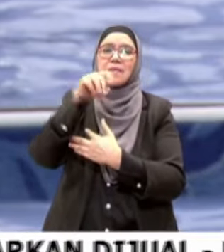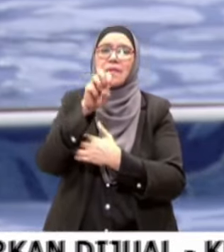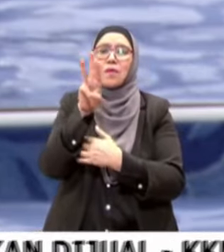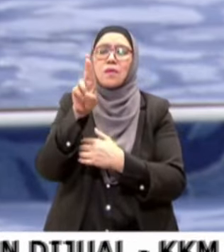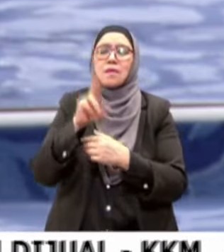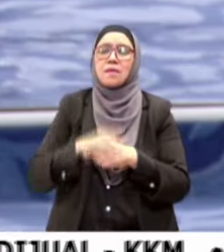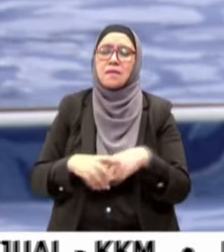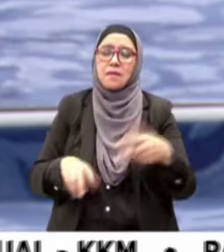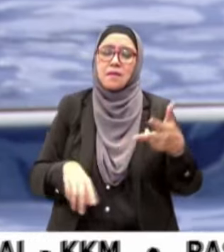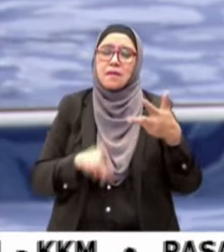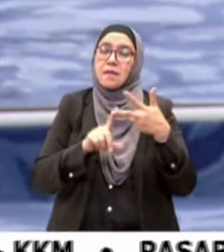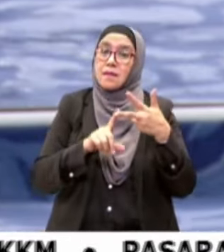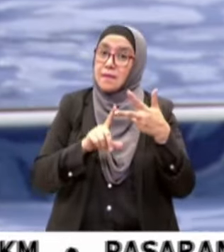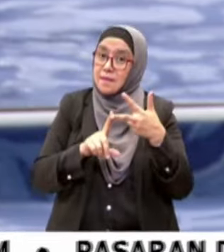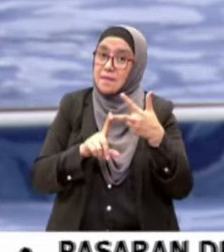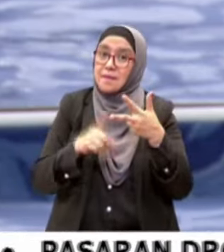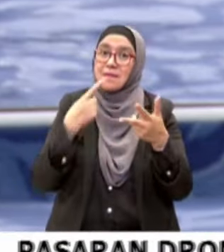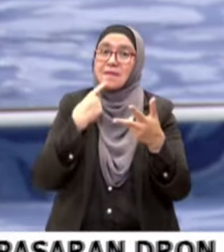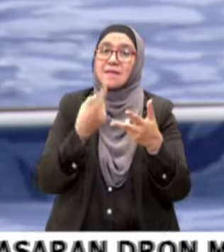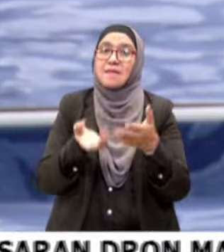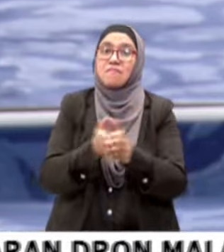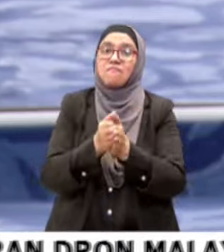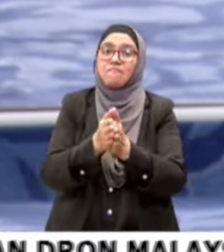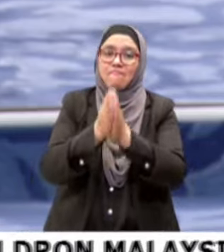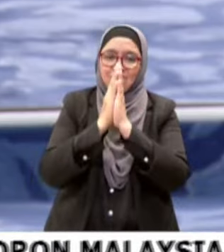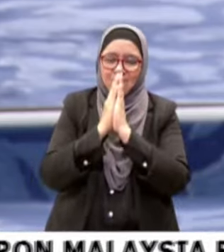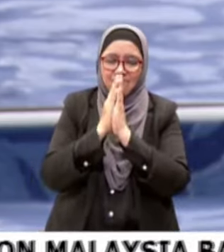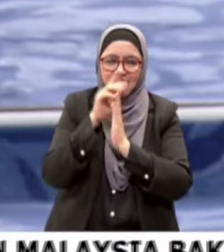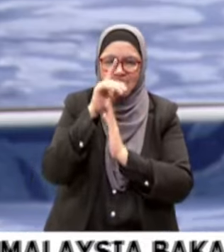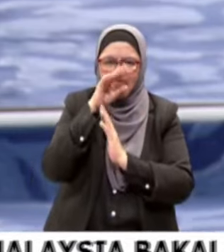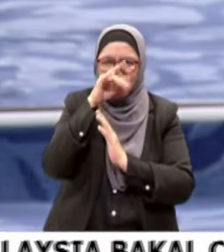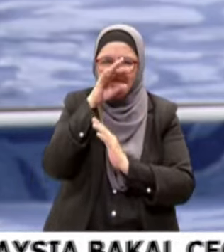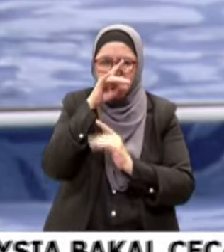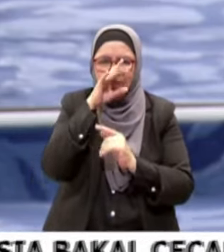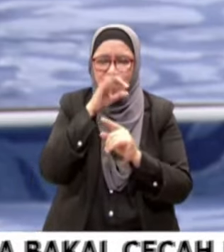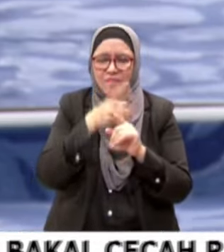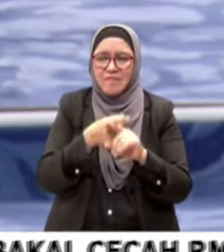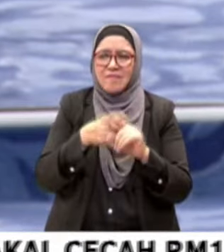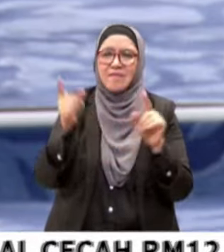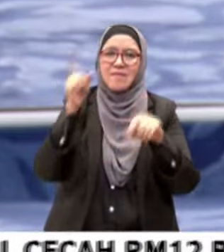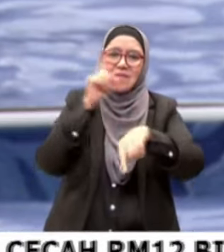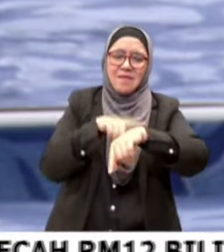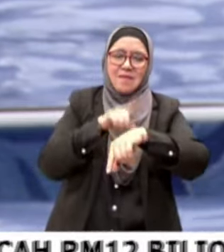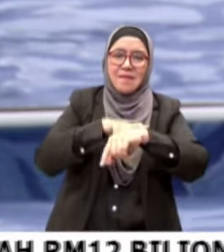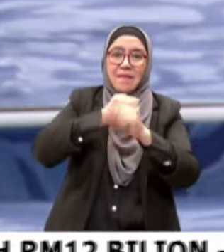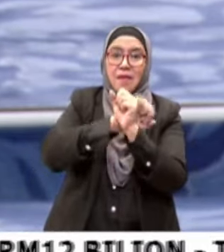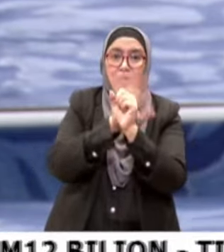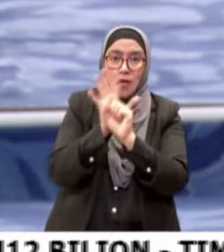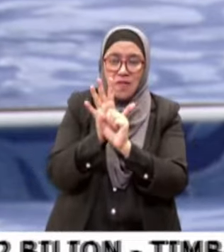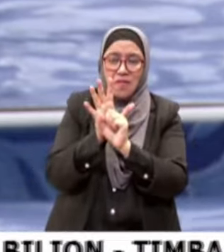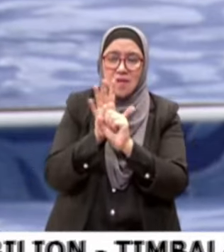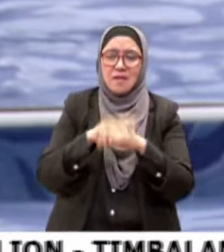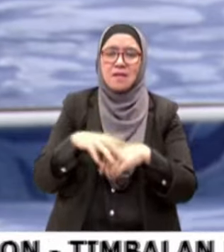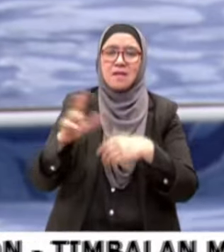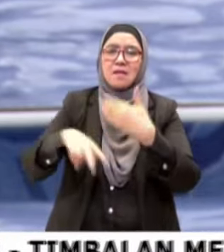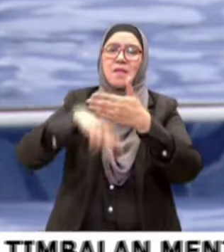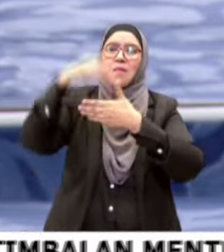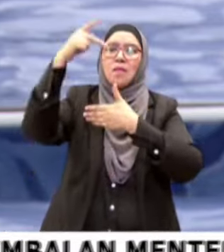tuntutan palsu dalam dana insentif semasa 19 program